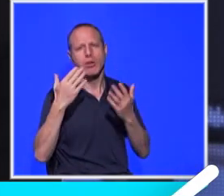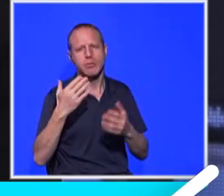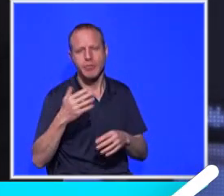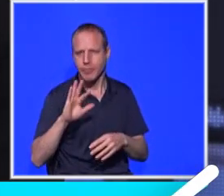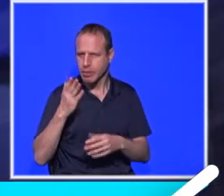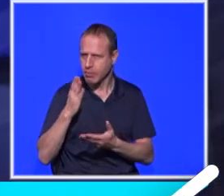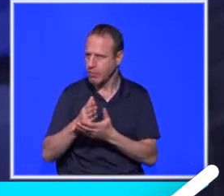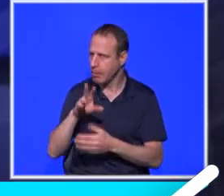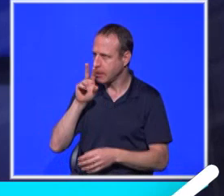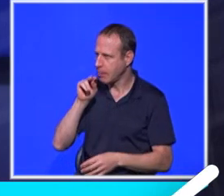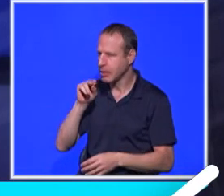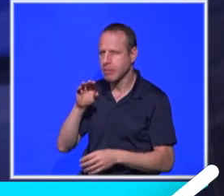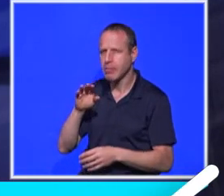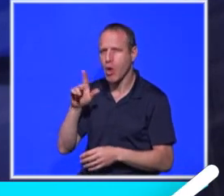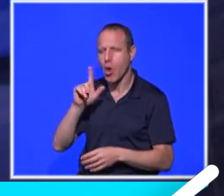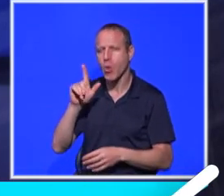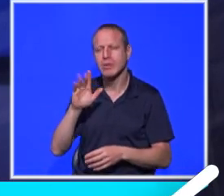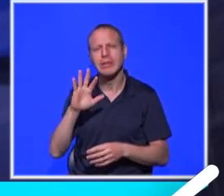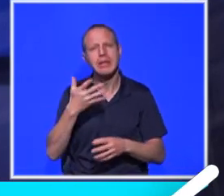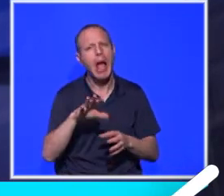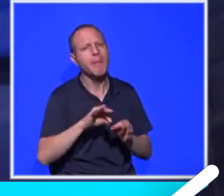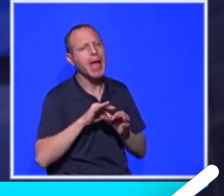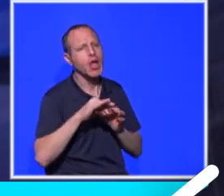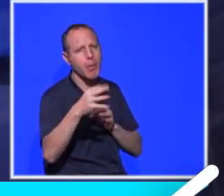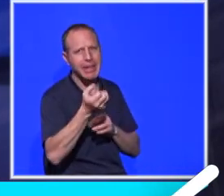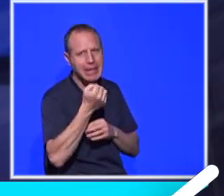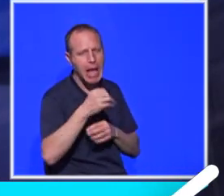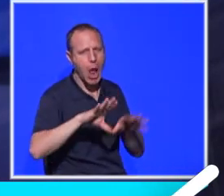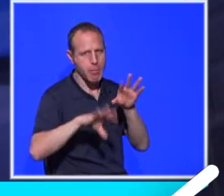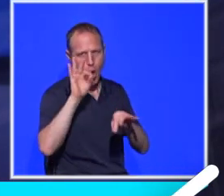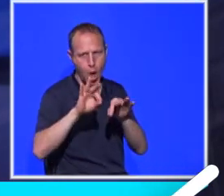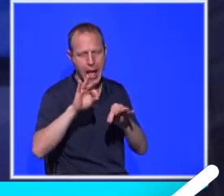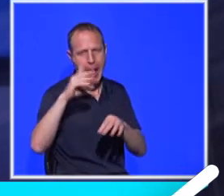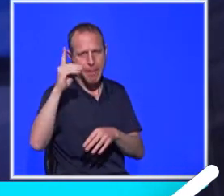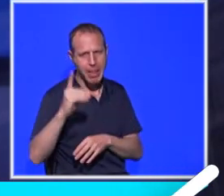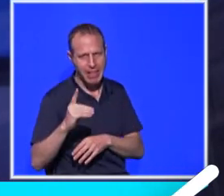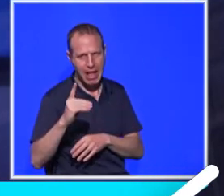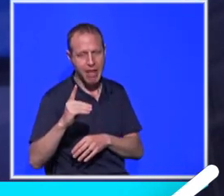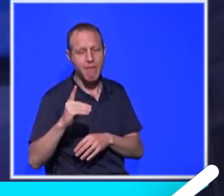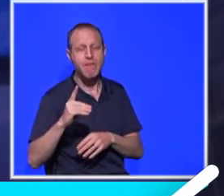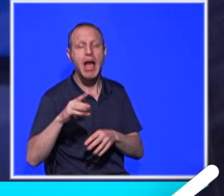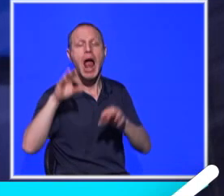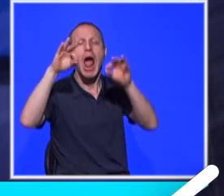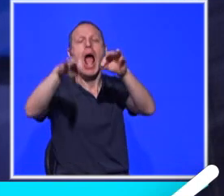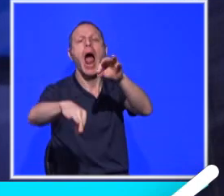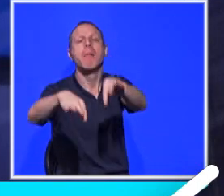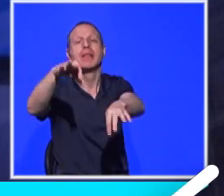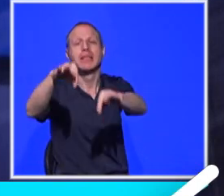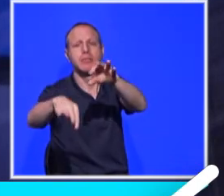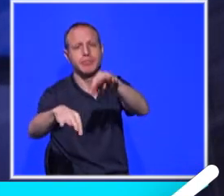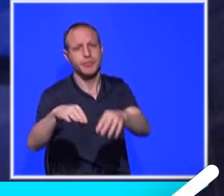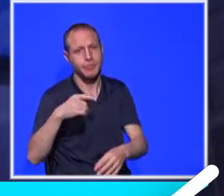כבר מדברים על זה, ולאן מגיע. כמה קילומטרים ייקח למצביע בנגב להגיע לקלפי. הנגשת קלפיות, אנחנו מדברים בזמן